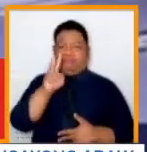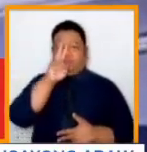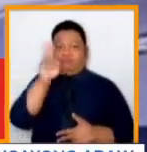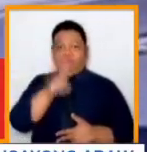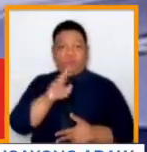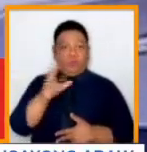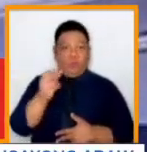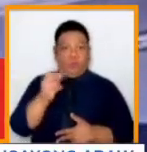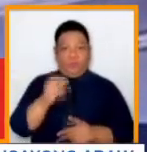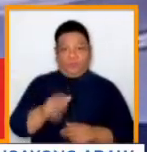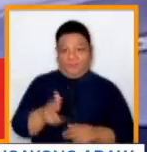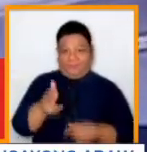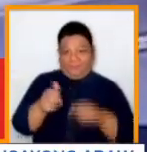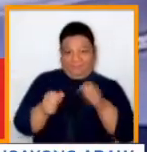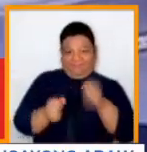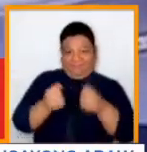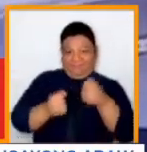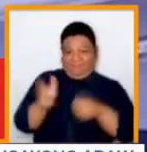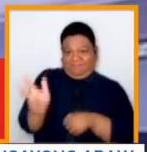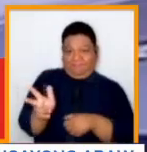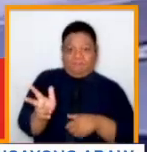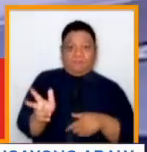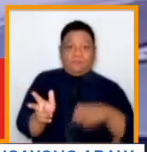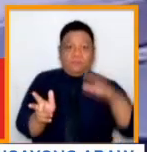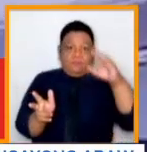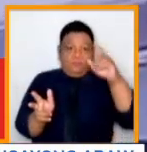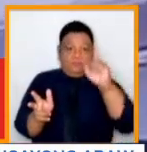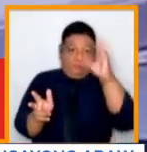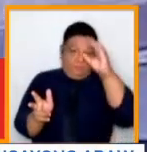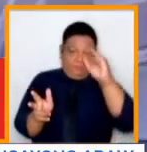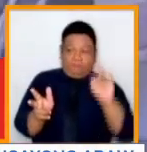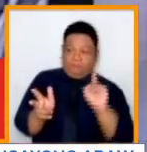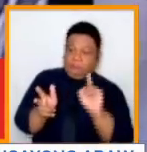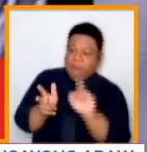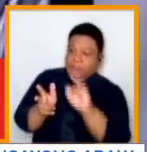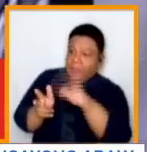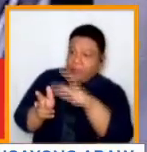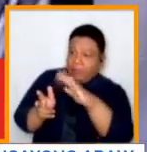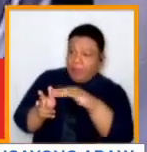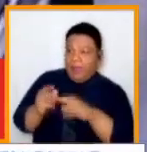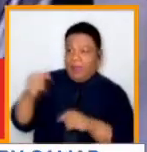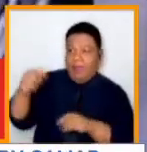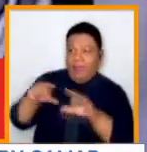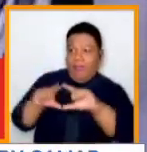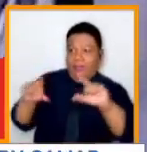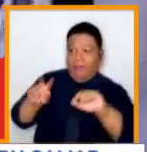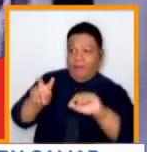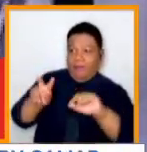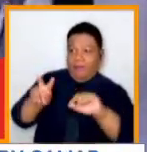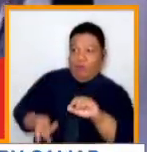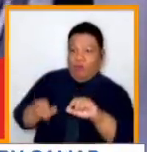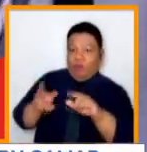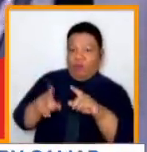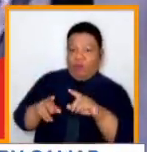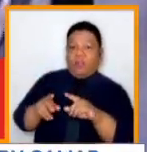ang driver ng SUV at sinabing nalaglag ang plaka nito sa likod. Habang hindi pa lumalabas ang driver, isa pang lalaki ang